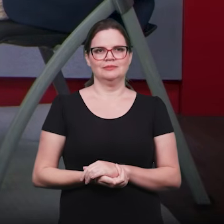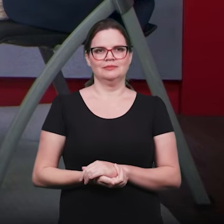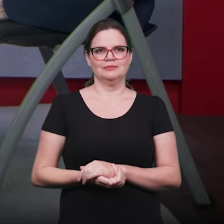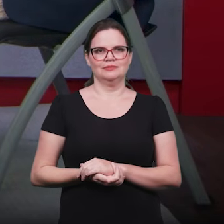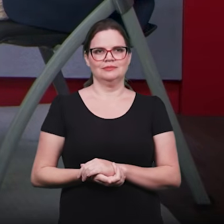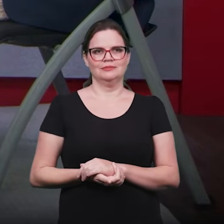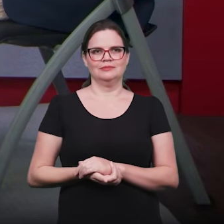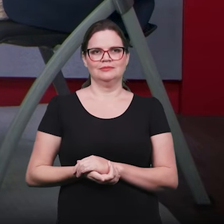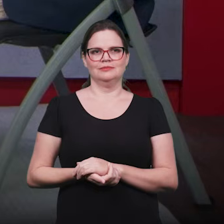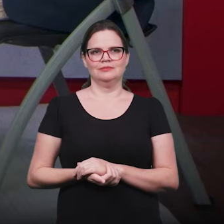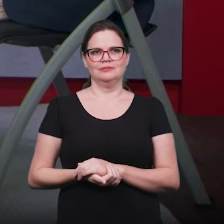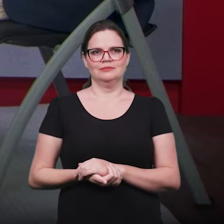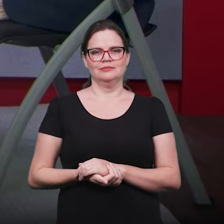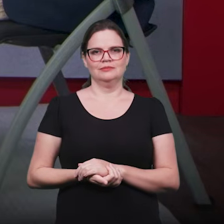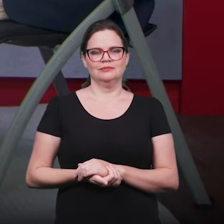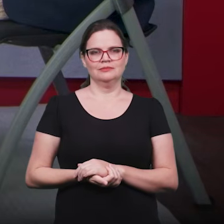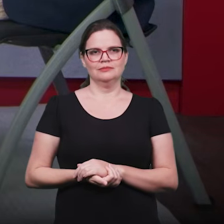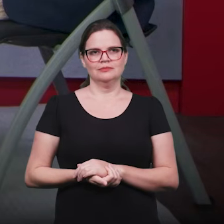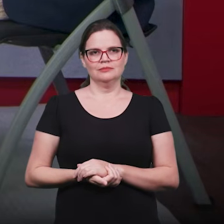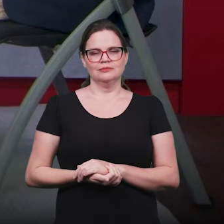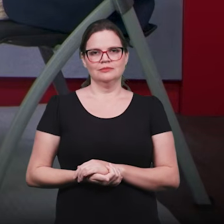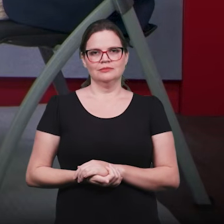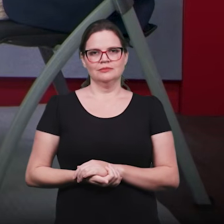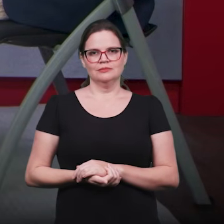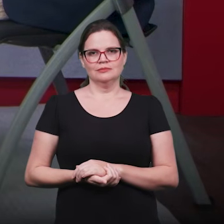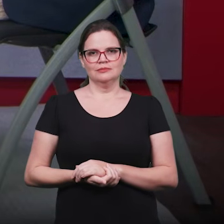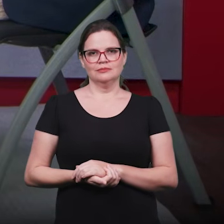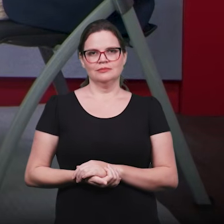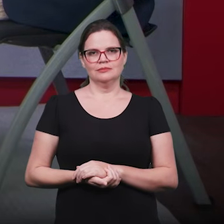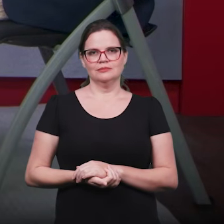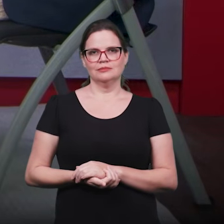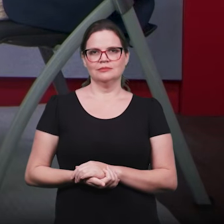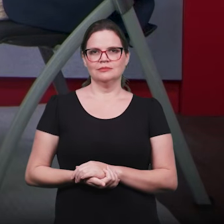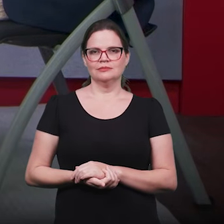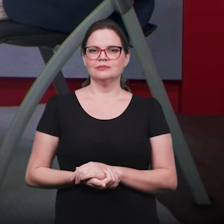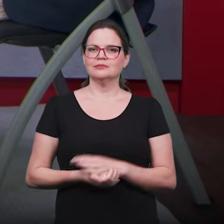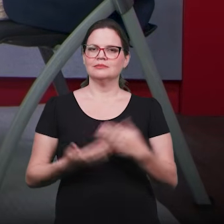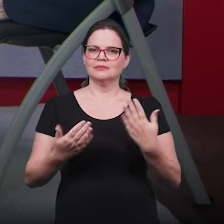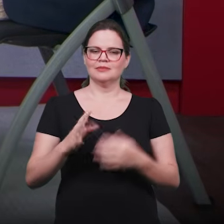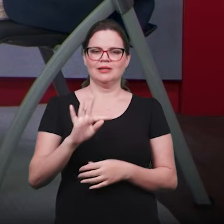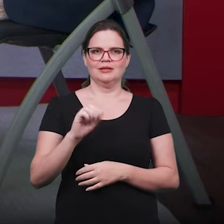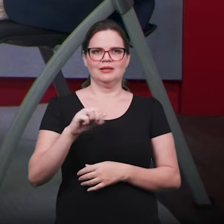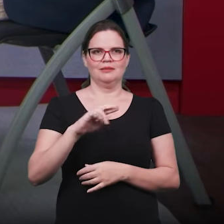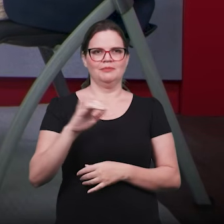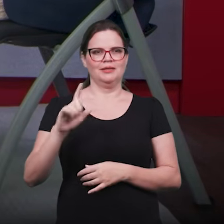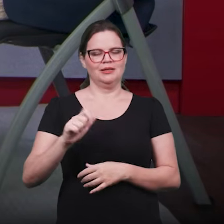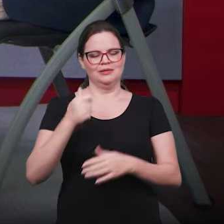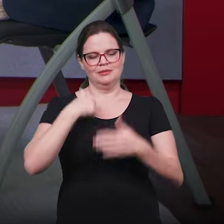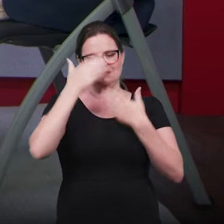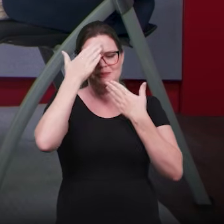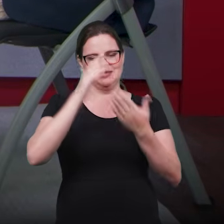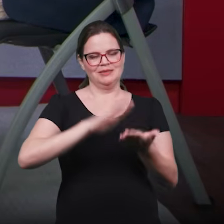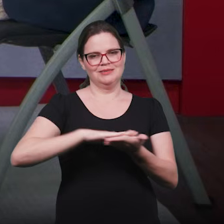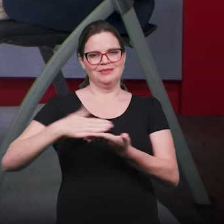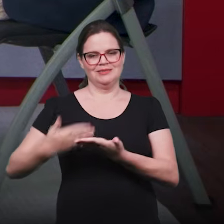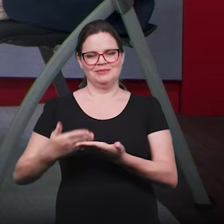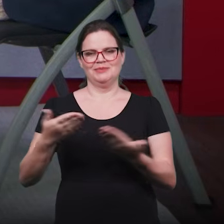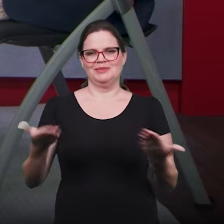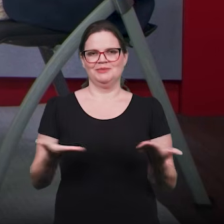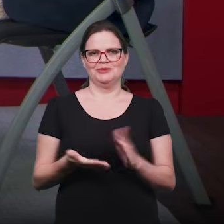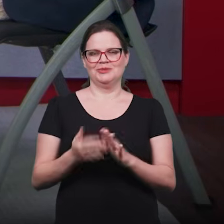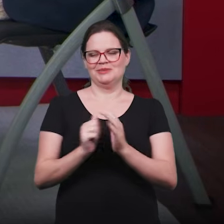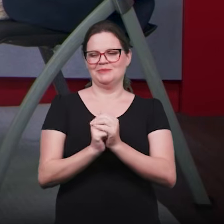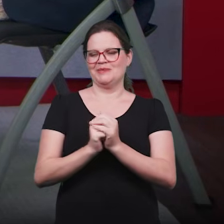это послание. Наверняка это коснется жизни многих из нашей молодежи. Camila, obrigada por ser a